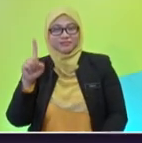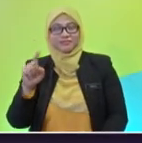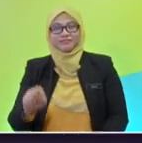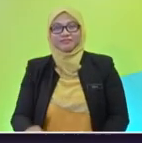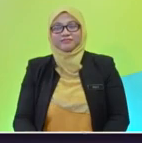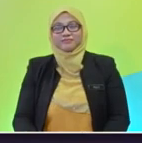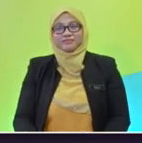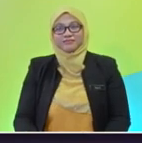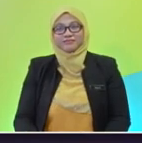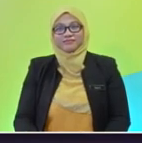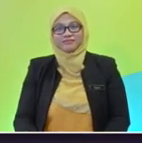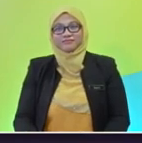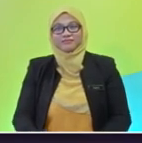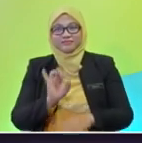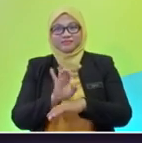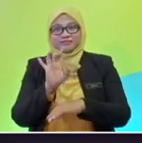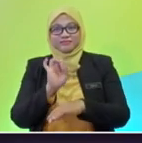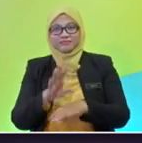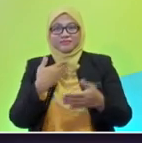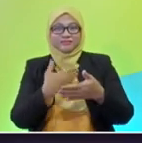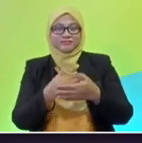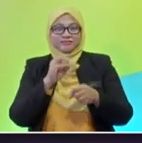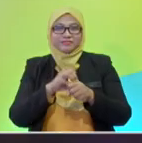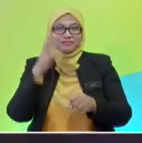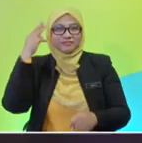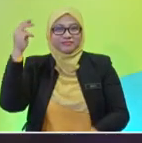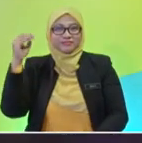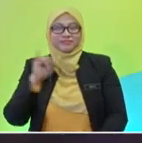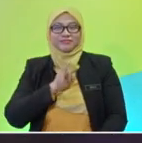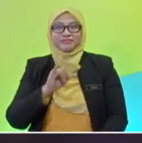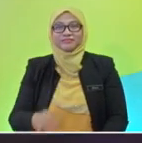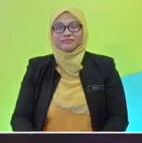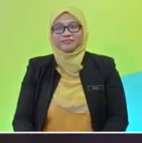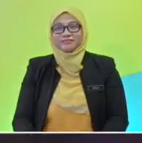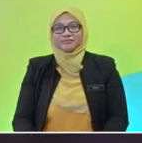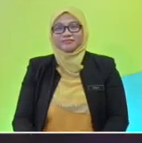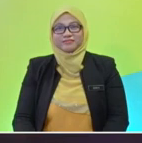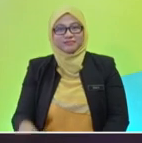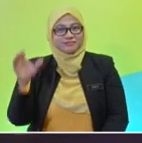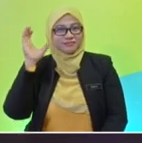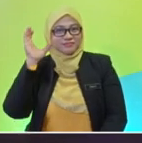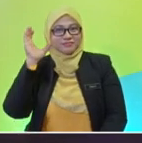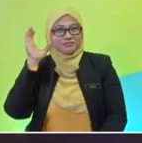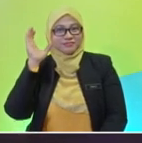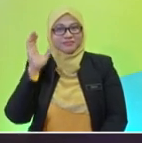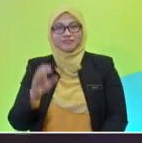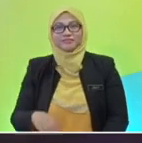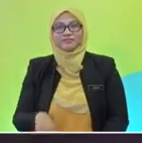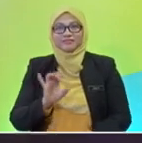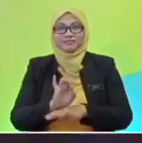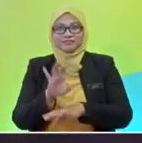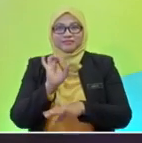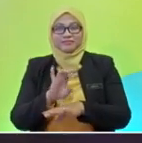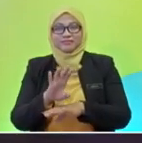dalam mimpi saya. Apakah pesanan tersebut, Cikgu? Saya rasa saya pun ada dengar pesanan. Ya ke? Hanif dengar macam mana?